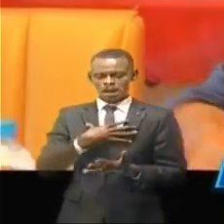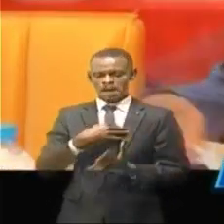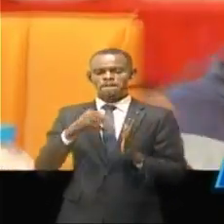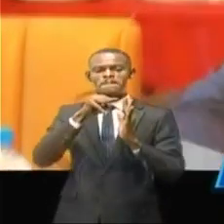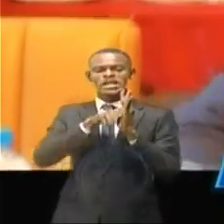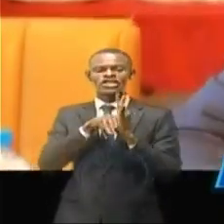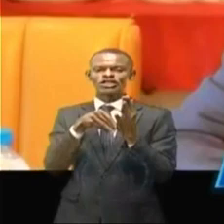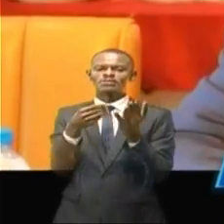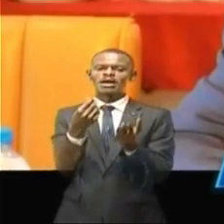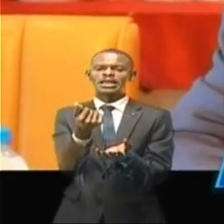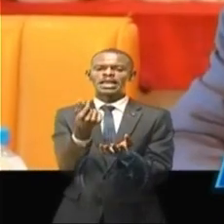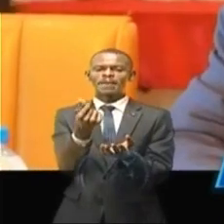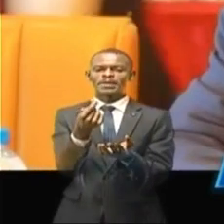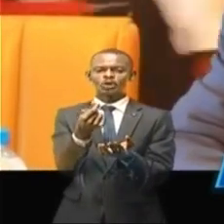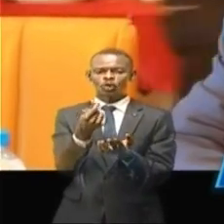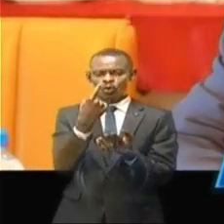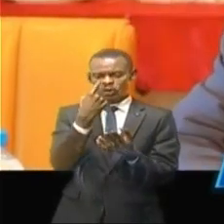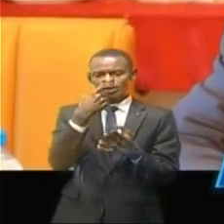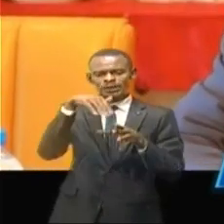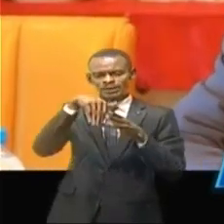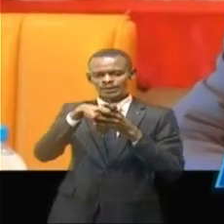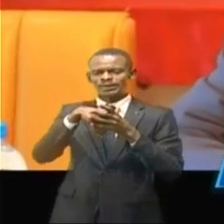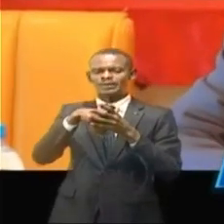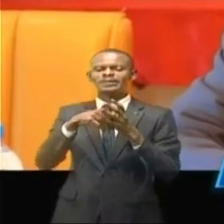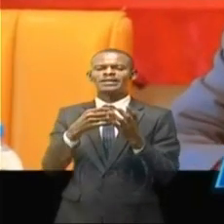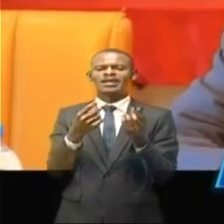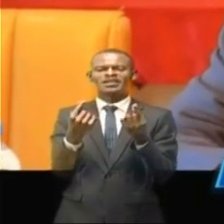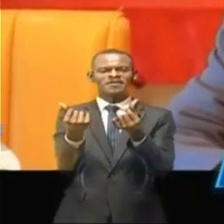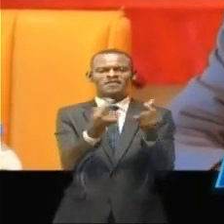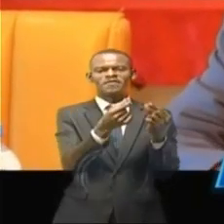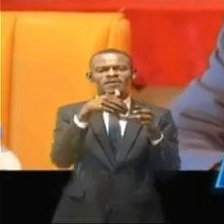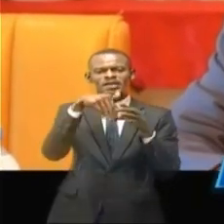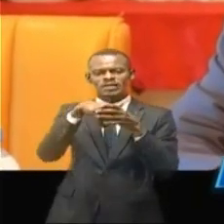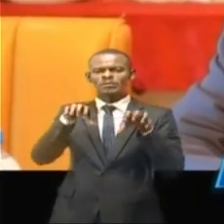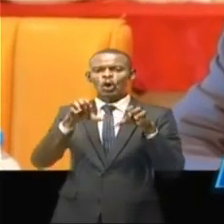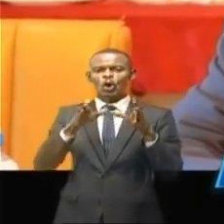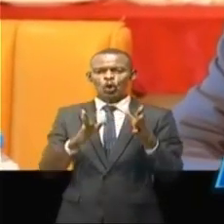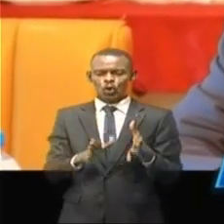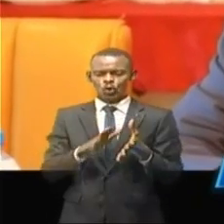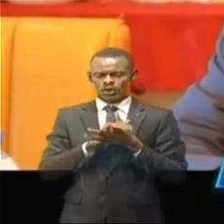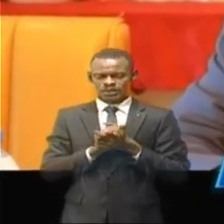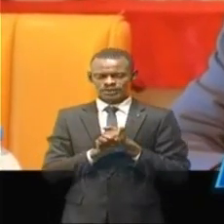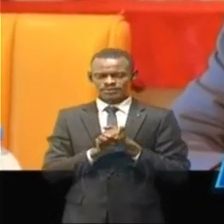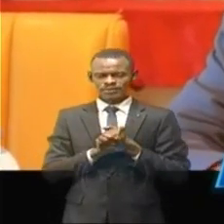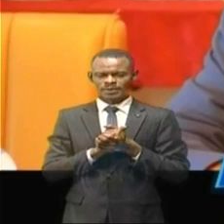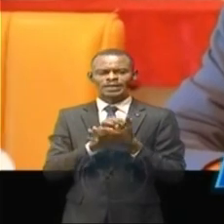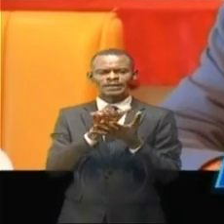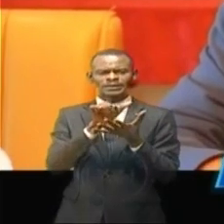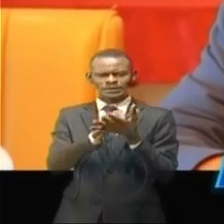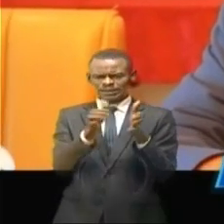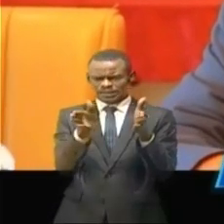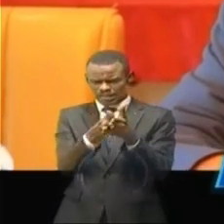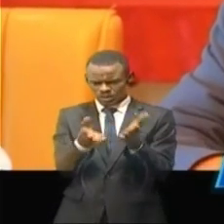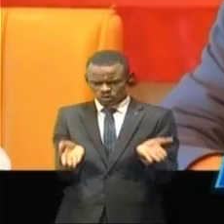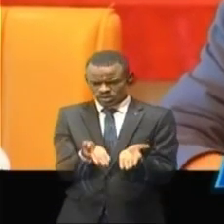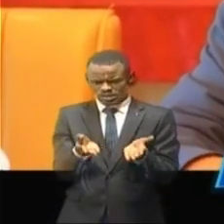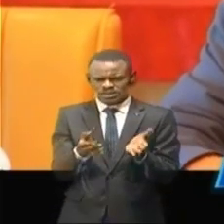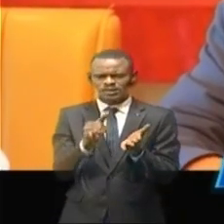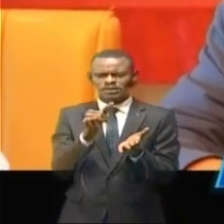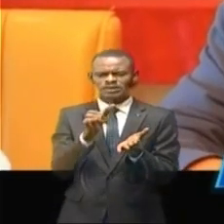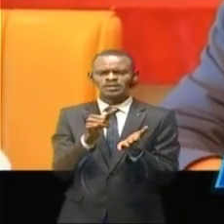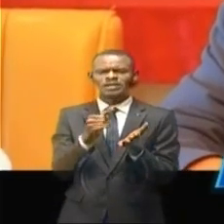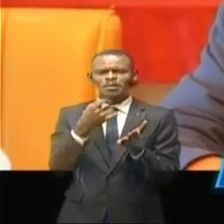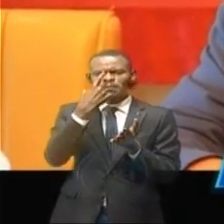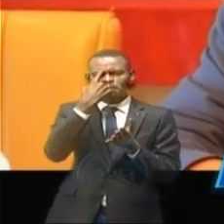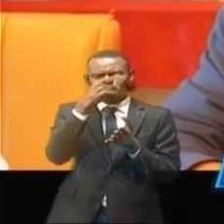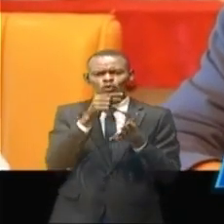RDC. Cet exercice de l'évaluation nationale des risques témoigne, une fois encore,